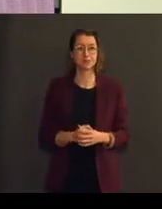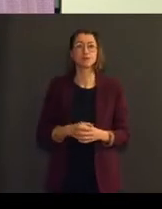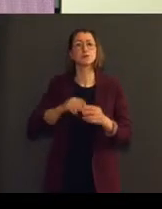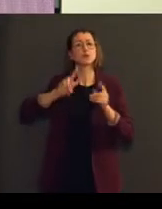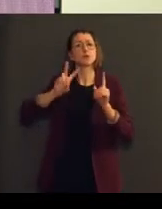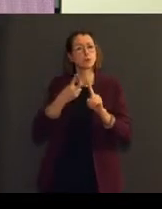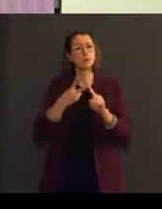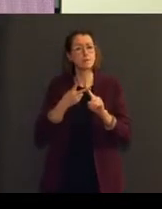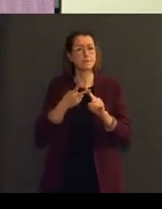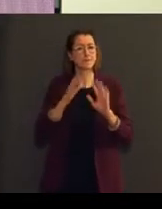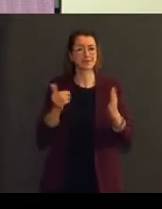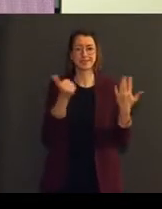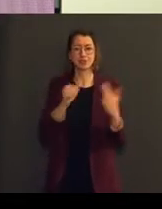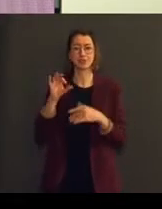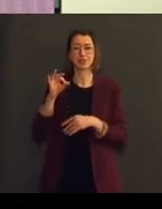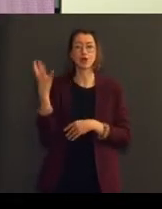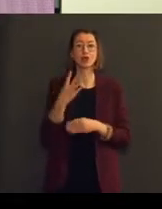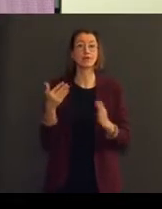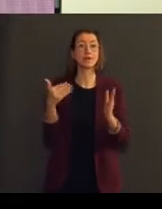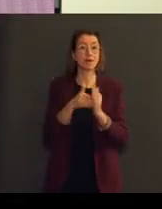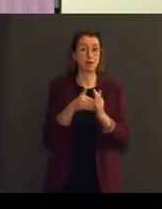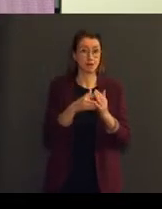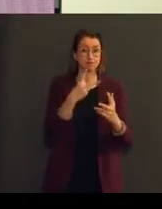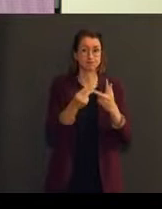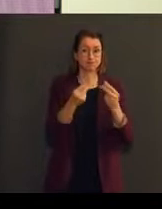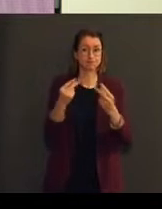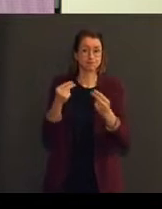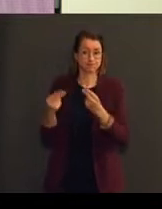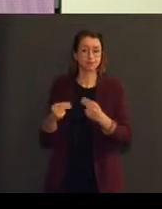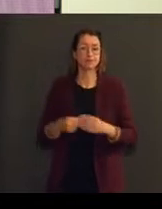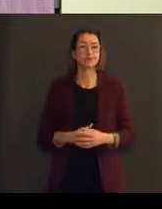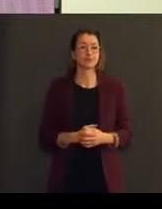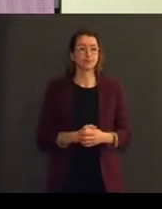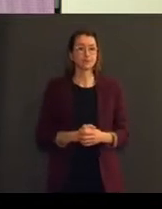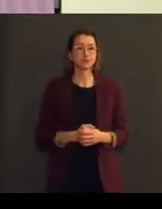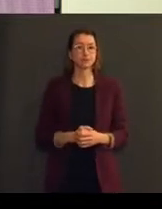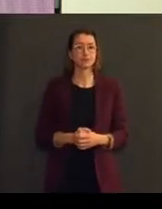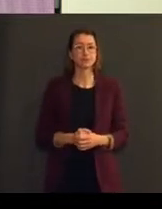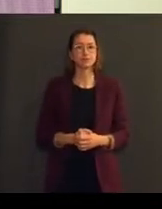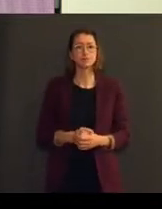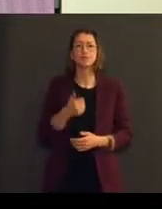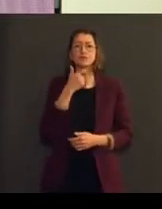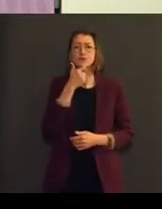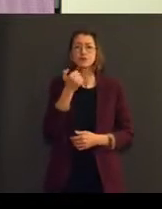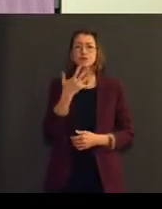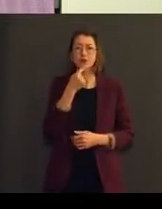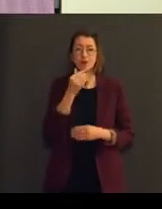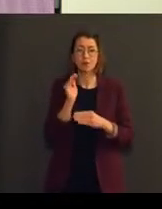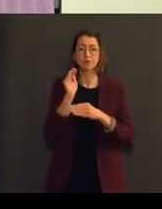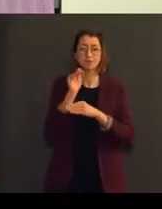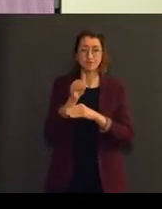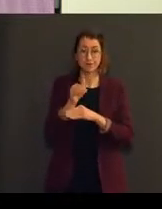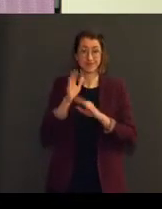dans la population des plus de 65 ans, 56% des gens qui ont reçu une première